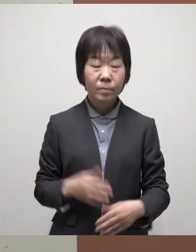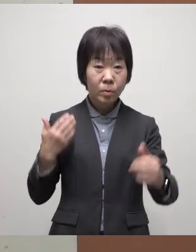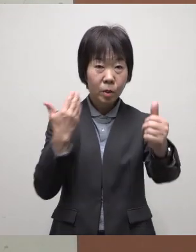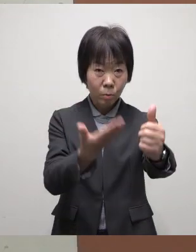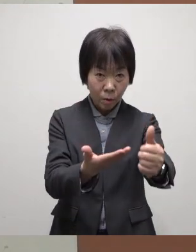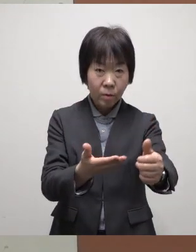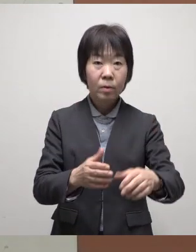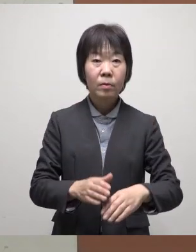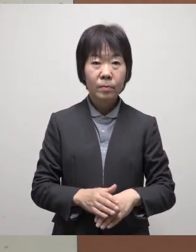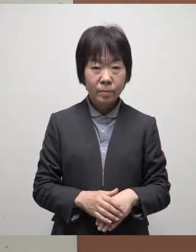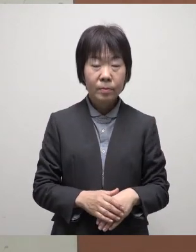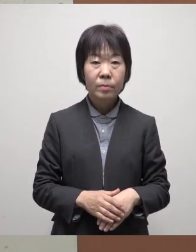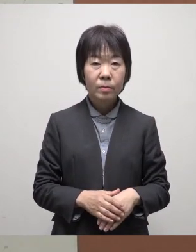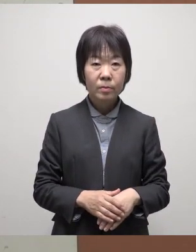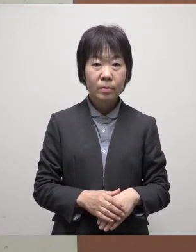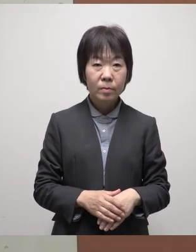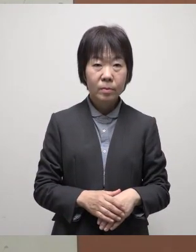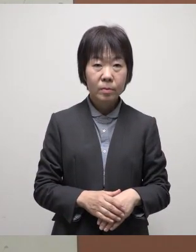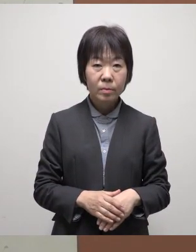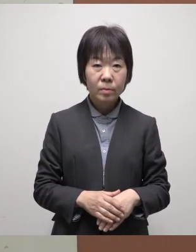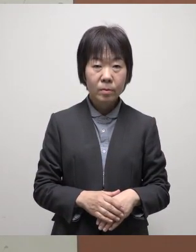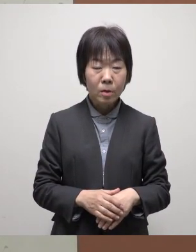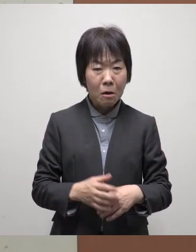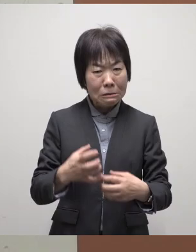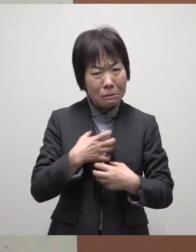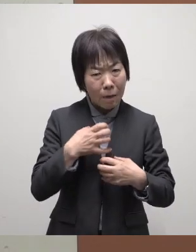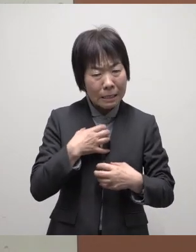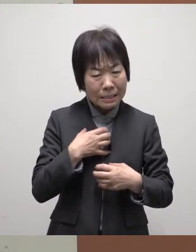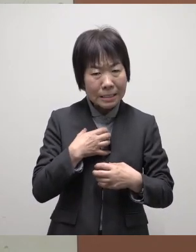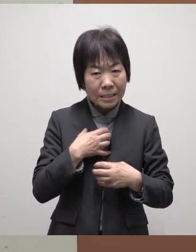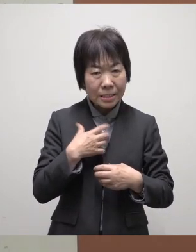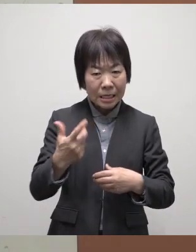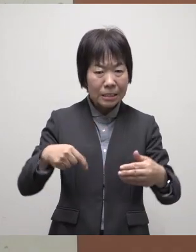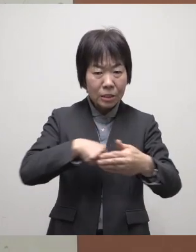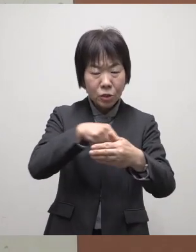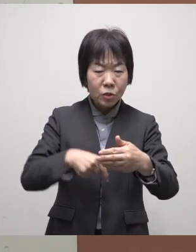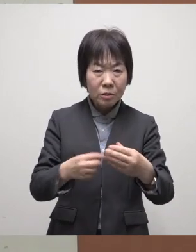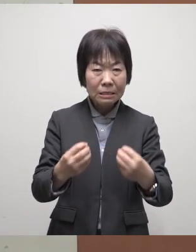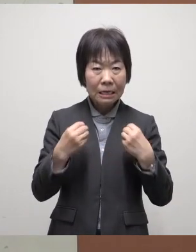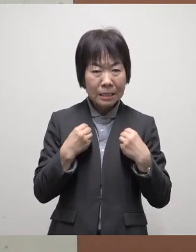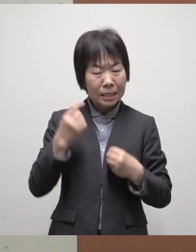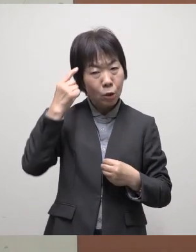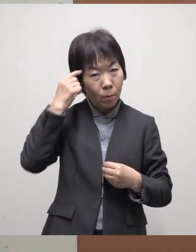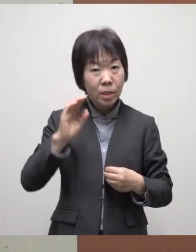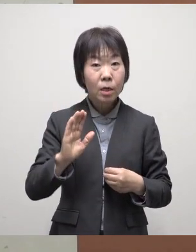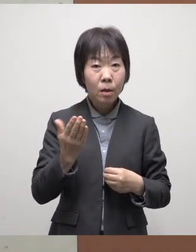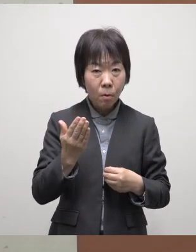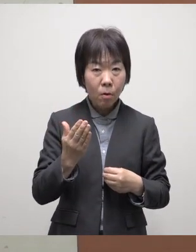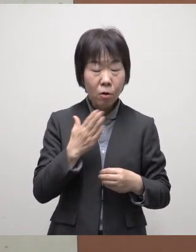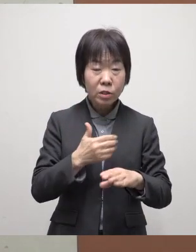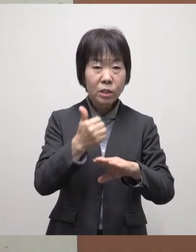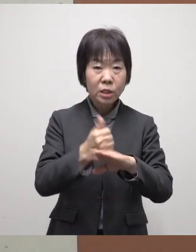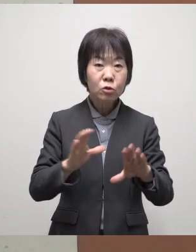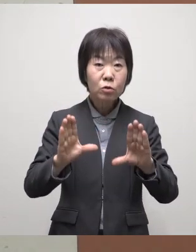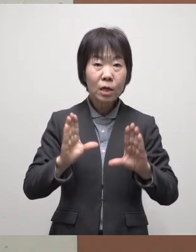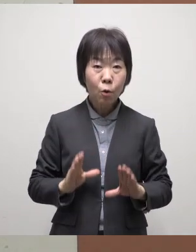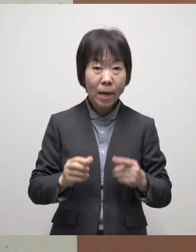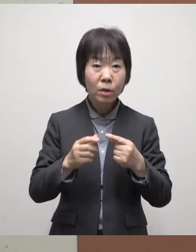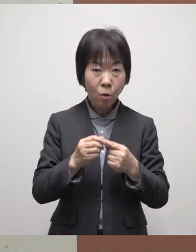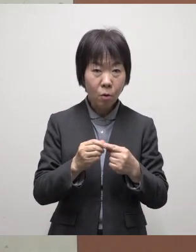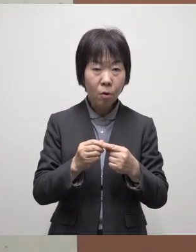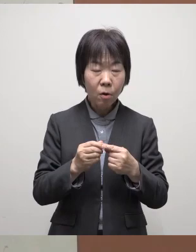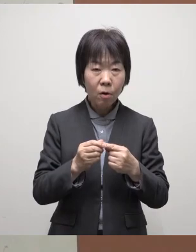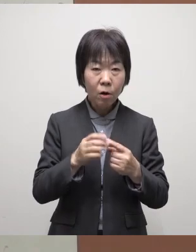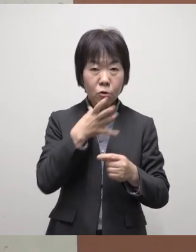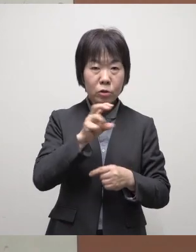福島放送の笹ですはい小川あの恐れていた市中感染の可能性なのかなと思うんですがまずその知事の受け止めとですね